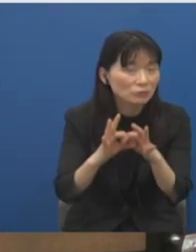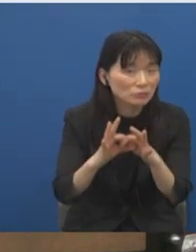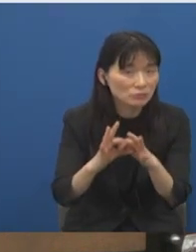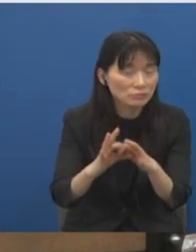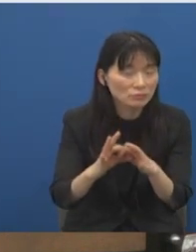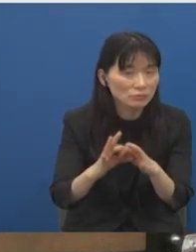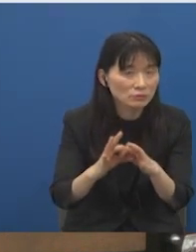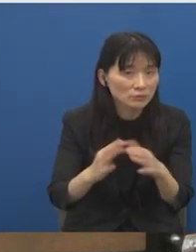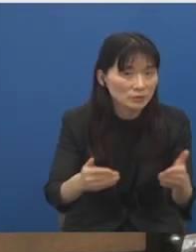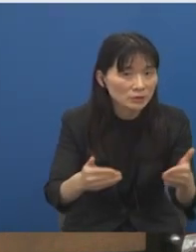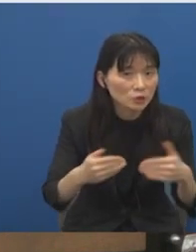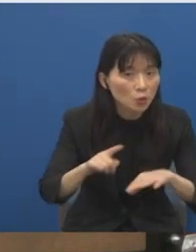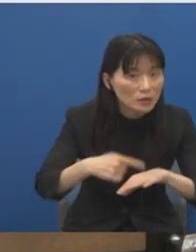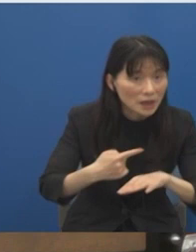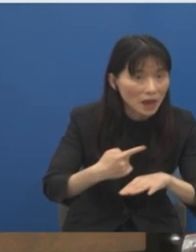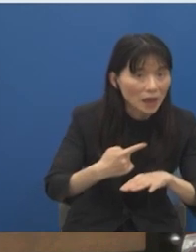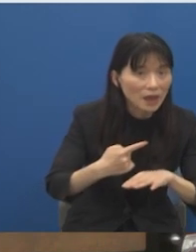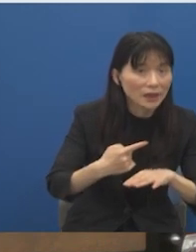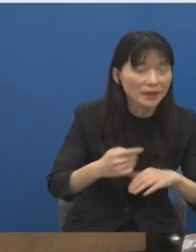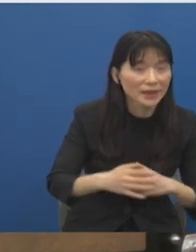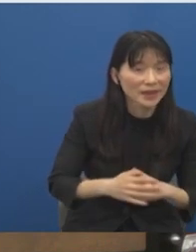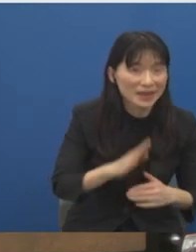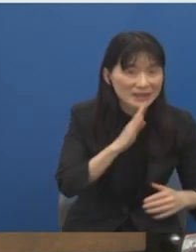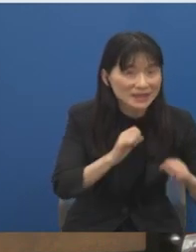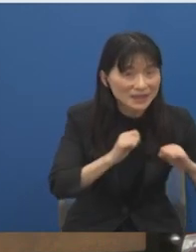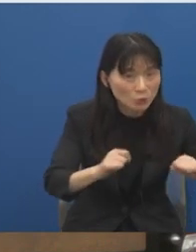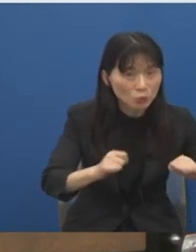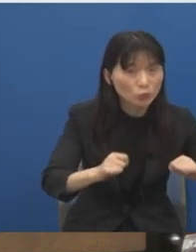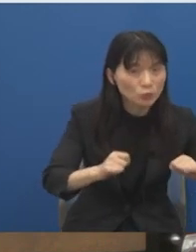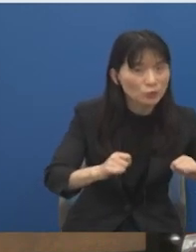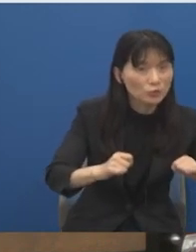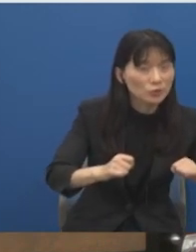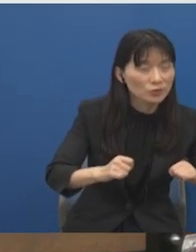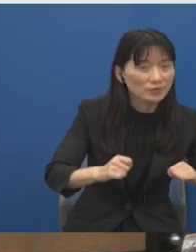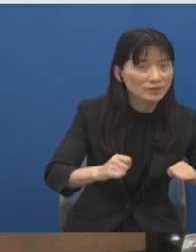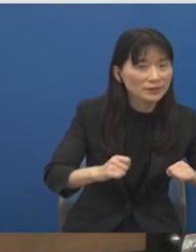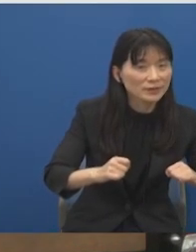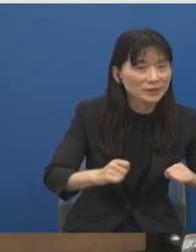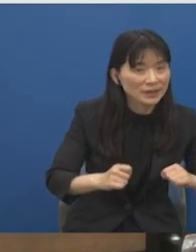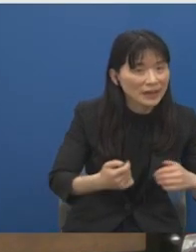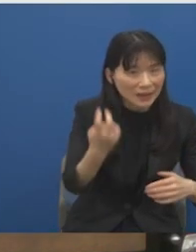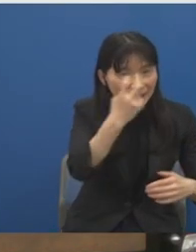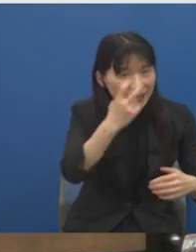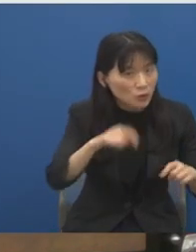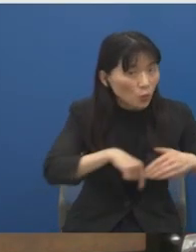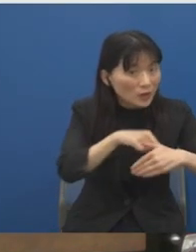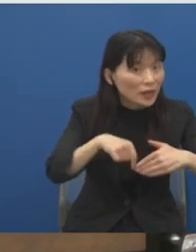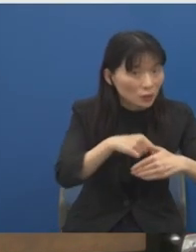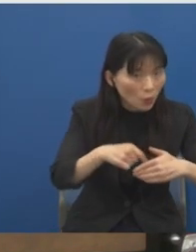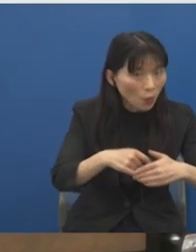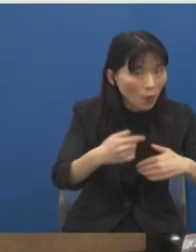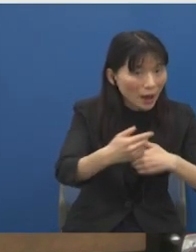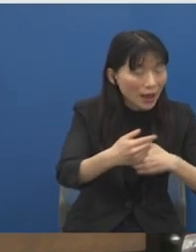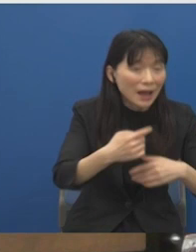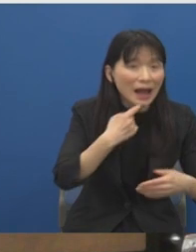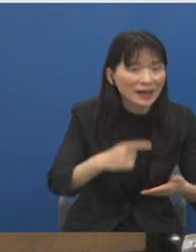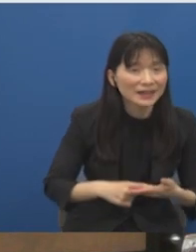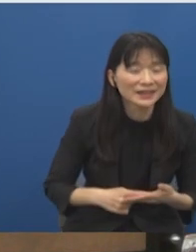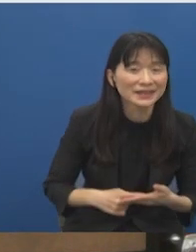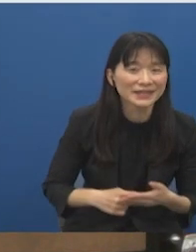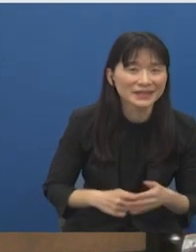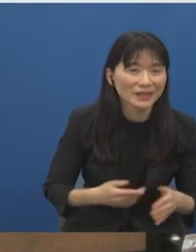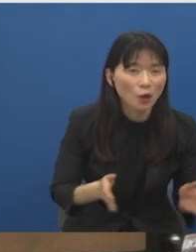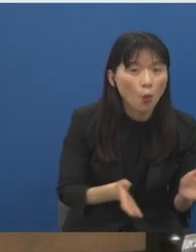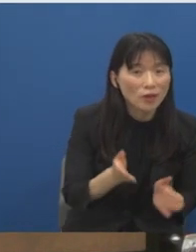性、試行実施を行うにあたっての懸念事項や検証内容、安易でスポット的な保育では